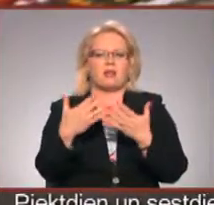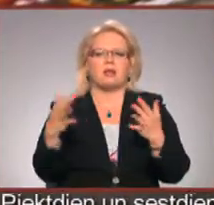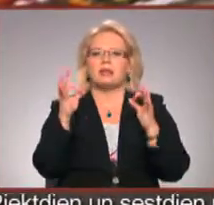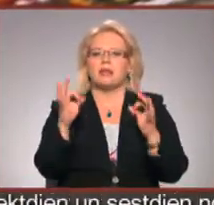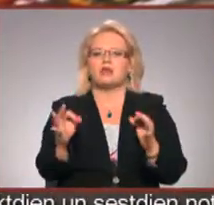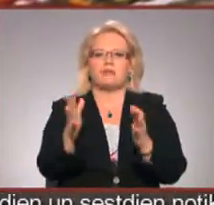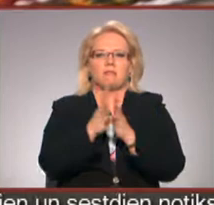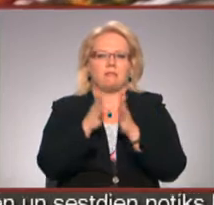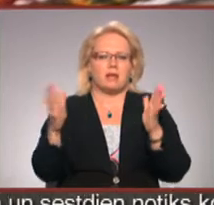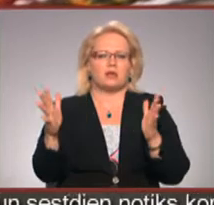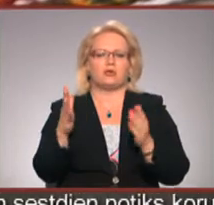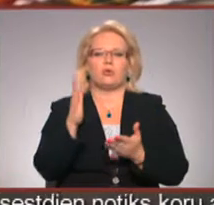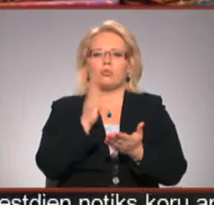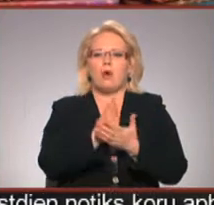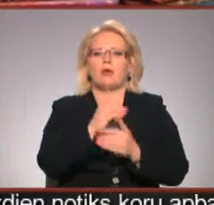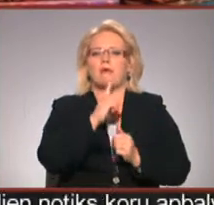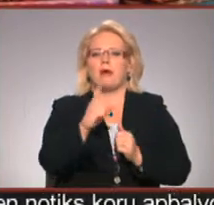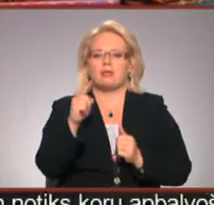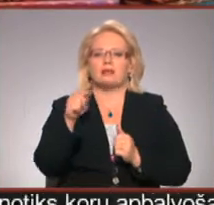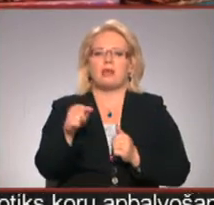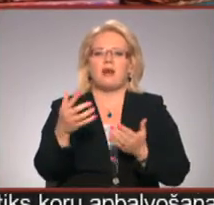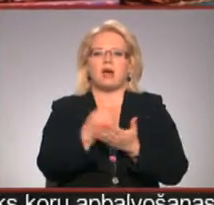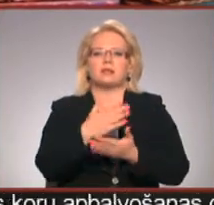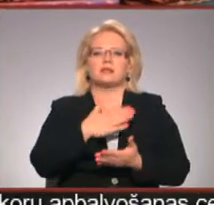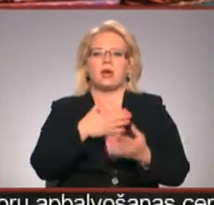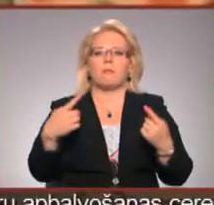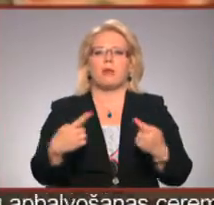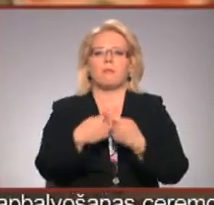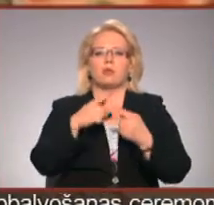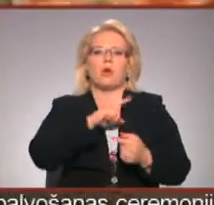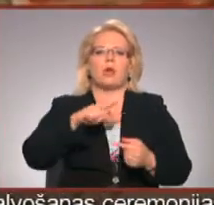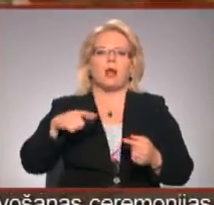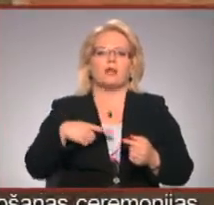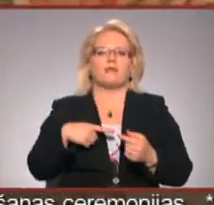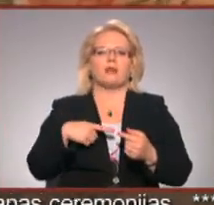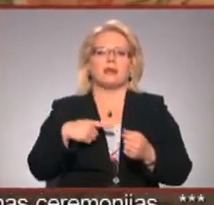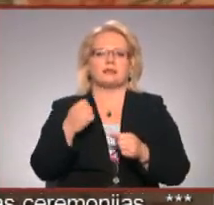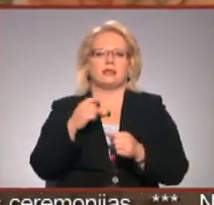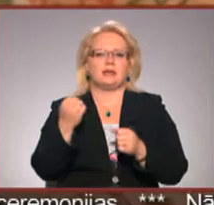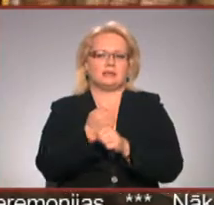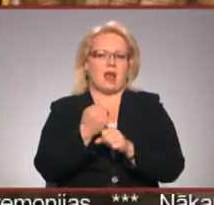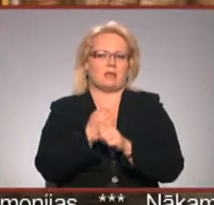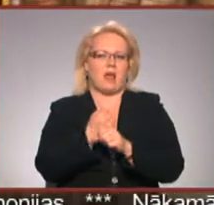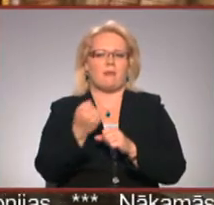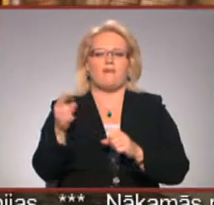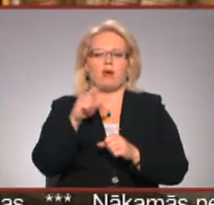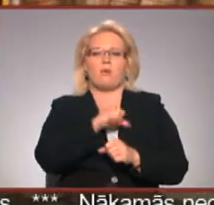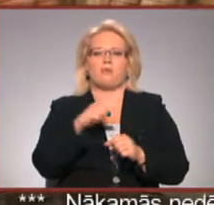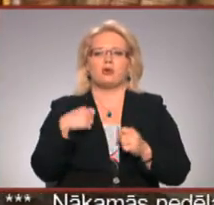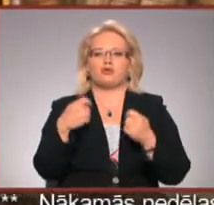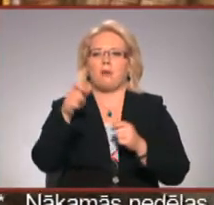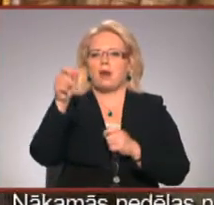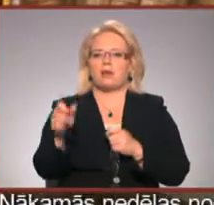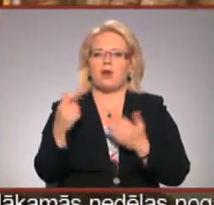patiešām iespaidīgs un pilnīgi noteikti. Katrs šeit var atrast sev piemērotāko Latvijas identitātes izstrādājumu. Vairums pašu pārdevēji